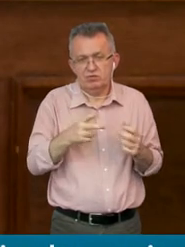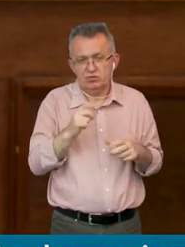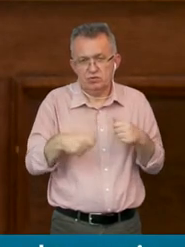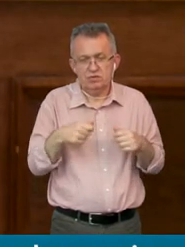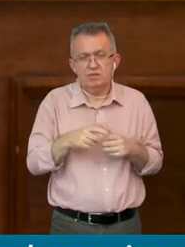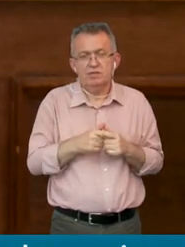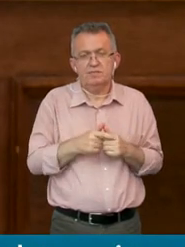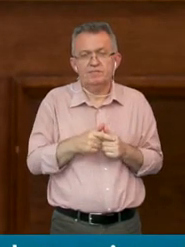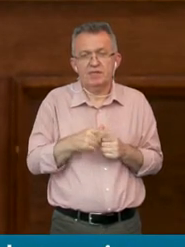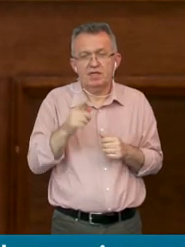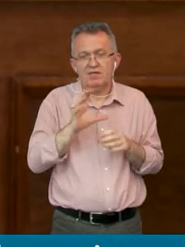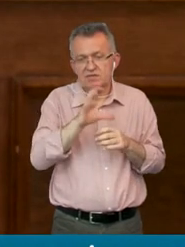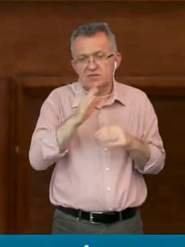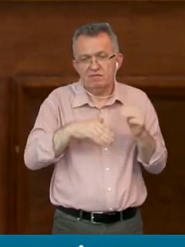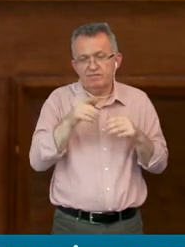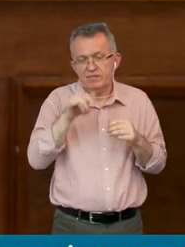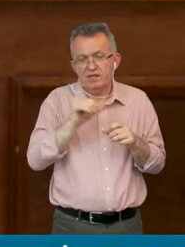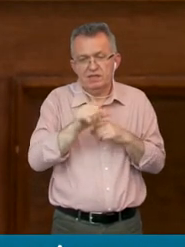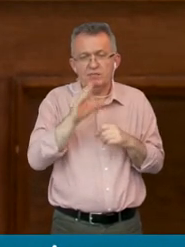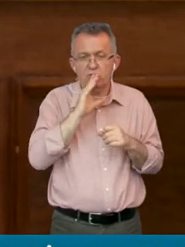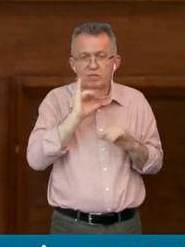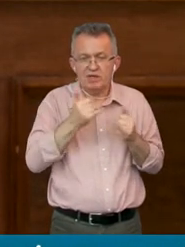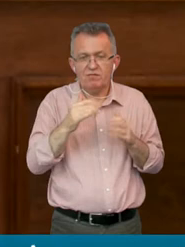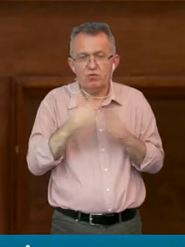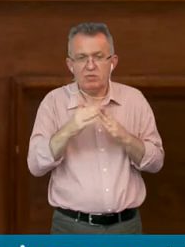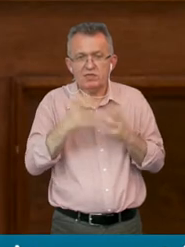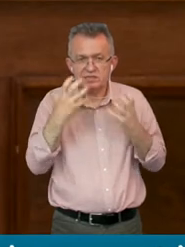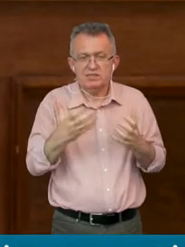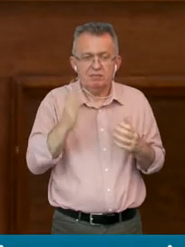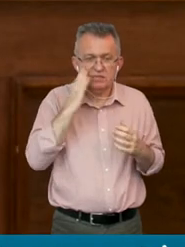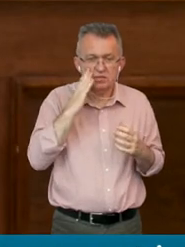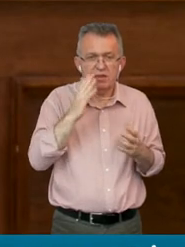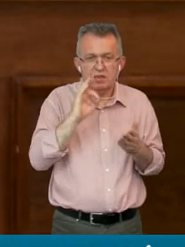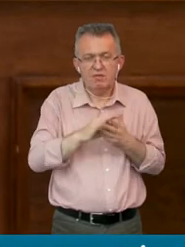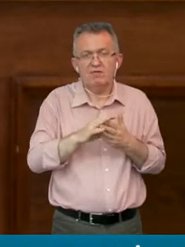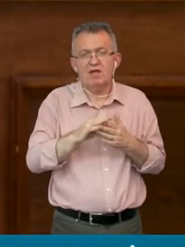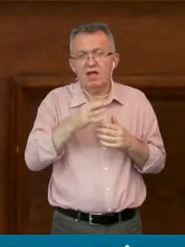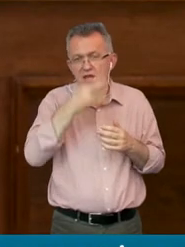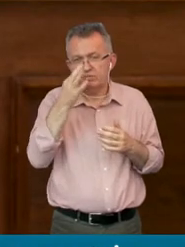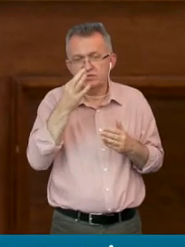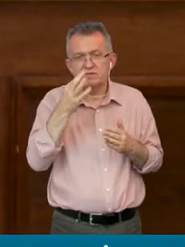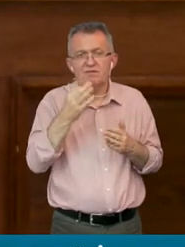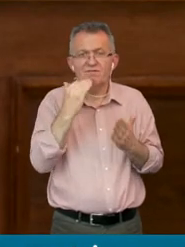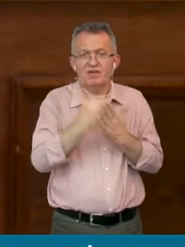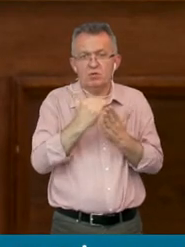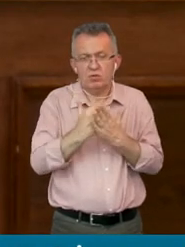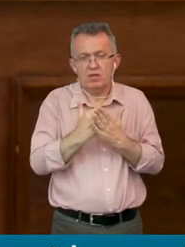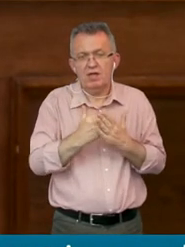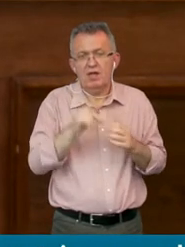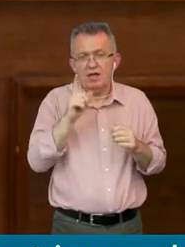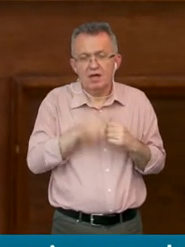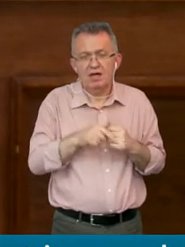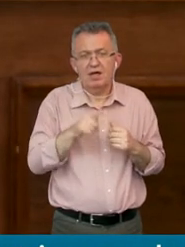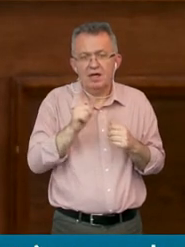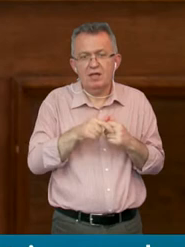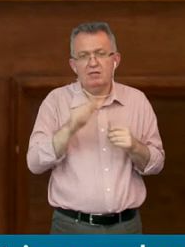z inwestycjami w oświacie jest trochę jak z inwestycjami w domu. Chcielibyśmy mieszkać na pewno zawsze w lepszych, jeszcze fajniejszych warunkach, no ale